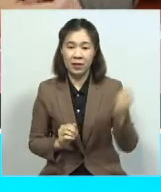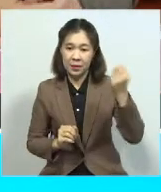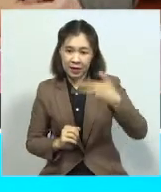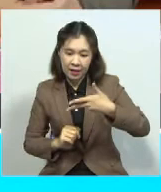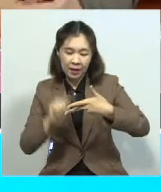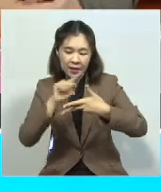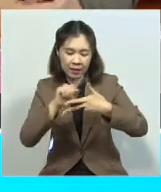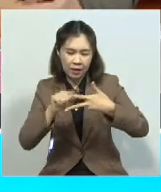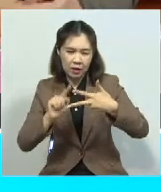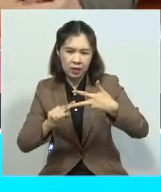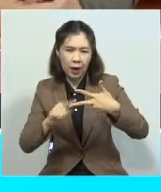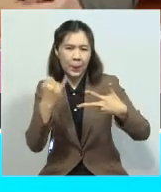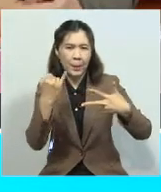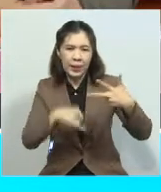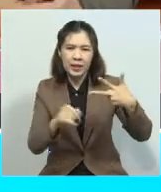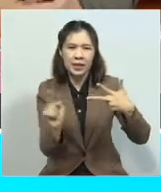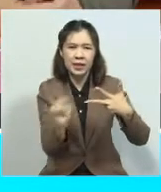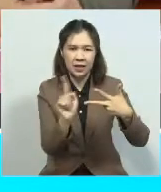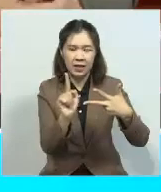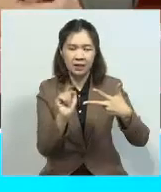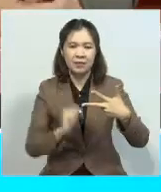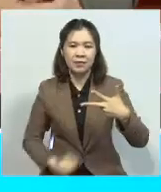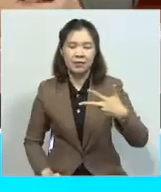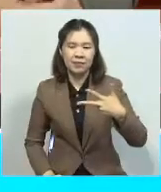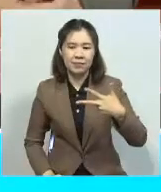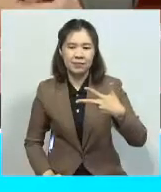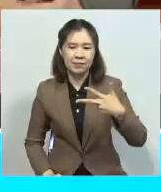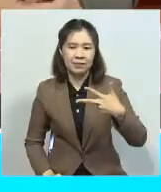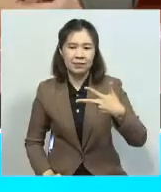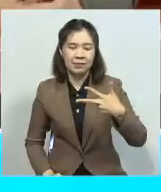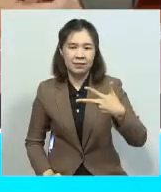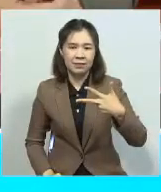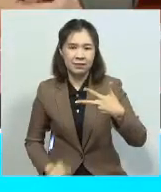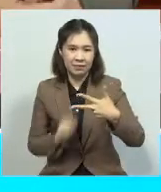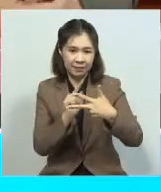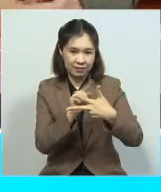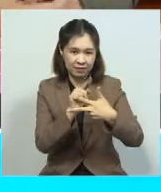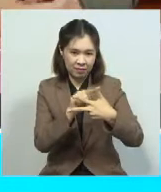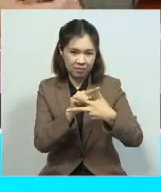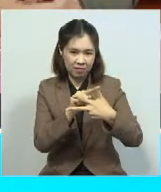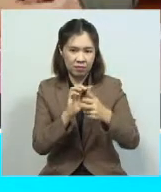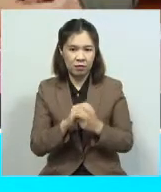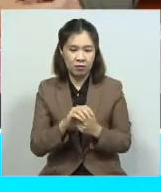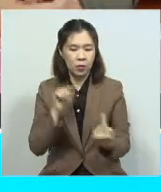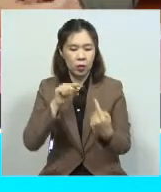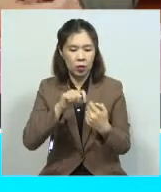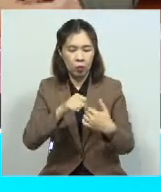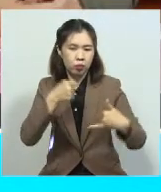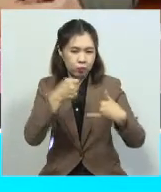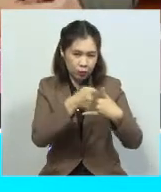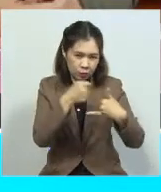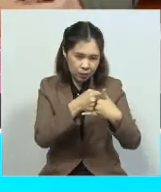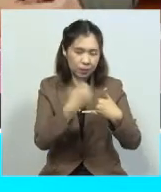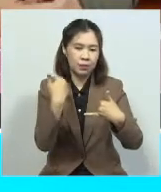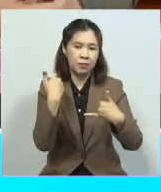าอีกครั้งหนึ่งได้ไหมคะท่านรองคะ3ข้อหาที่ว่านี้มีข้อหาอะไรบ้างคะ ก็ร่วมกันบุกรุกโดยใช้กำลังคุ้มครองสลายนะครับโดยร่วม